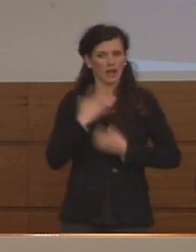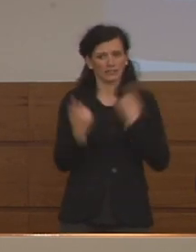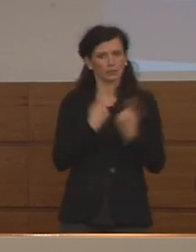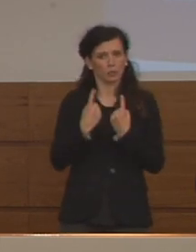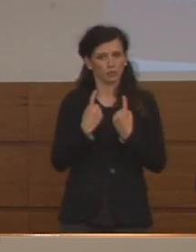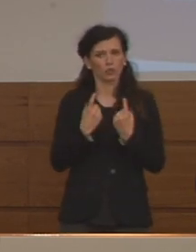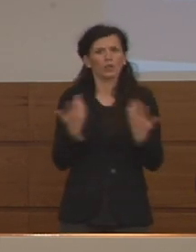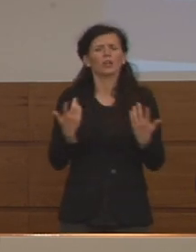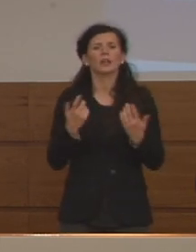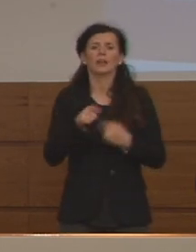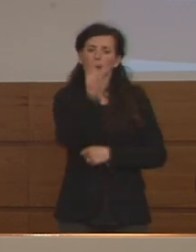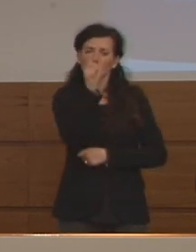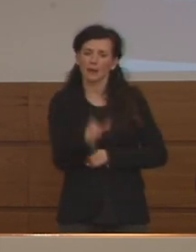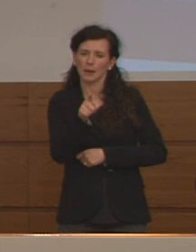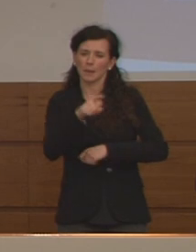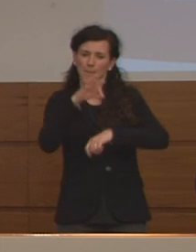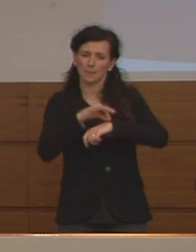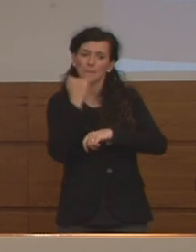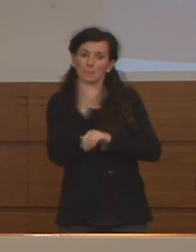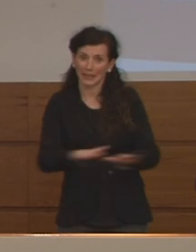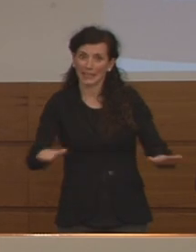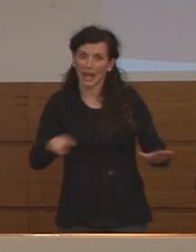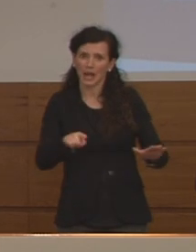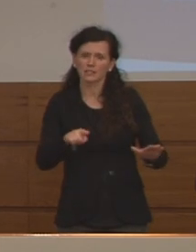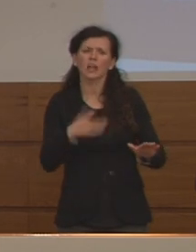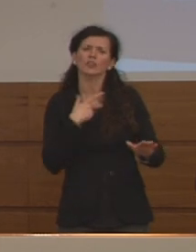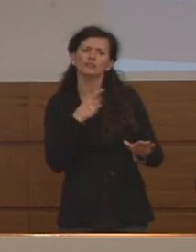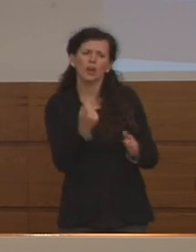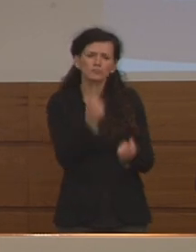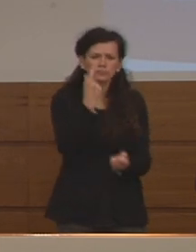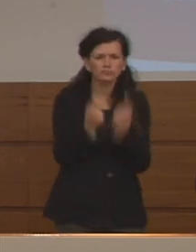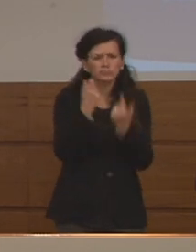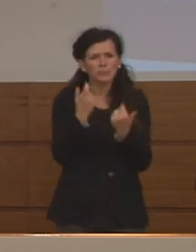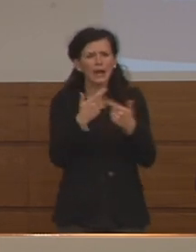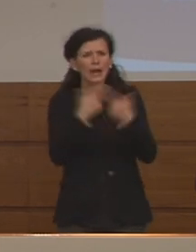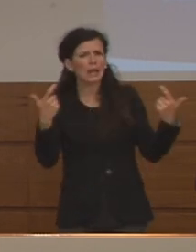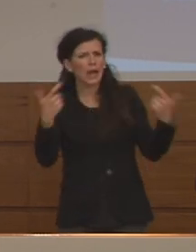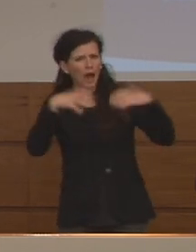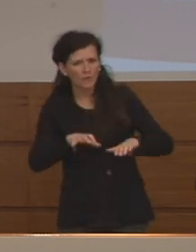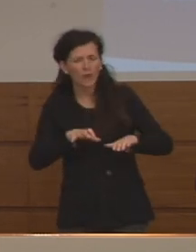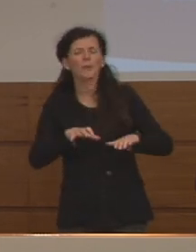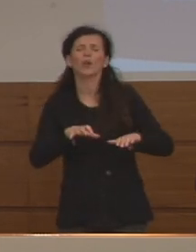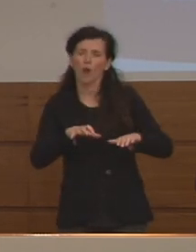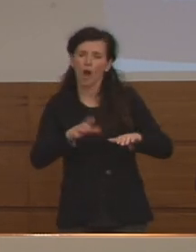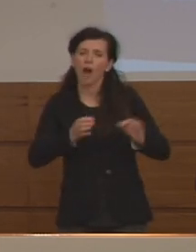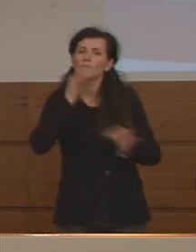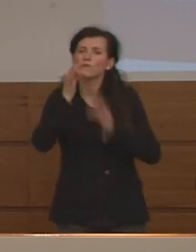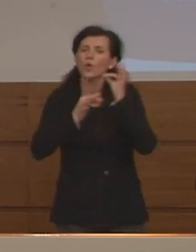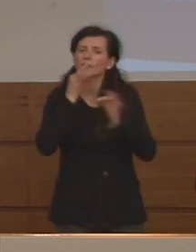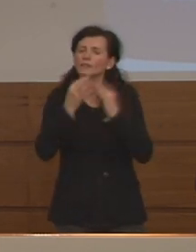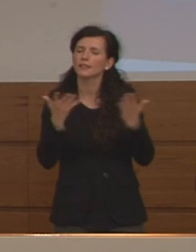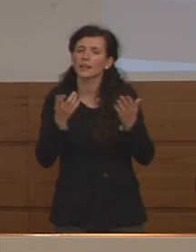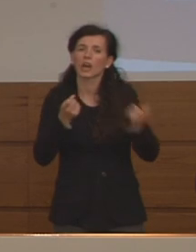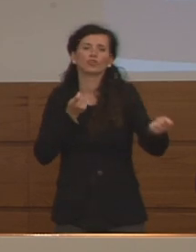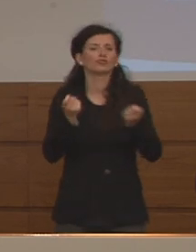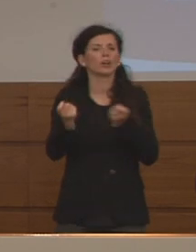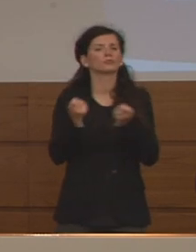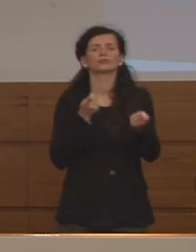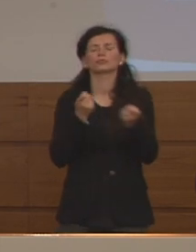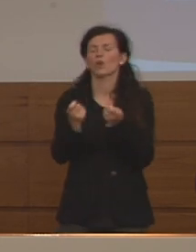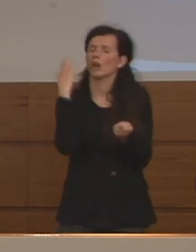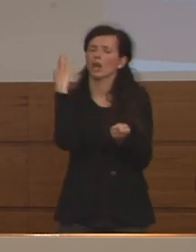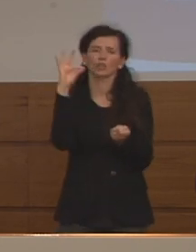confermato che i pazienti pediatrici hanno delle forme meno gravi va ribadito che questo è il risultato dell'eccellente gestione e quindi